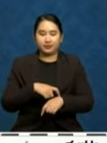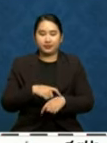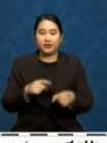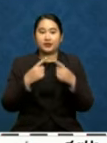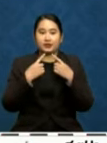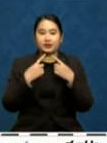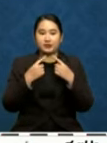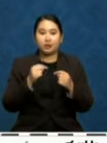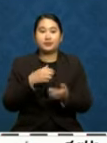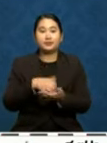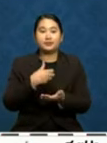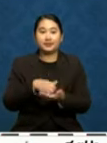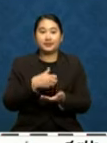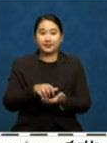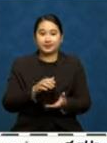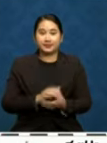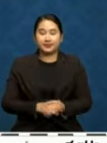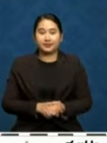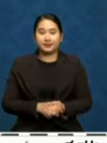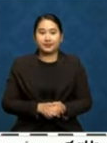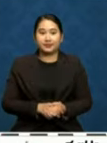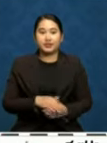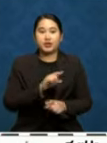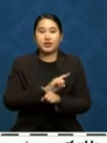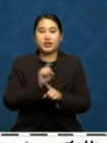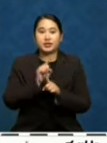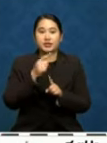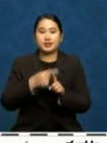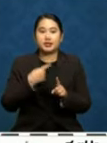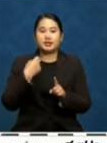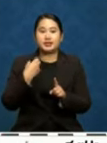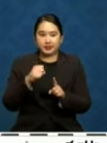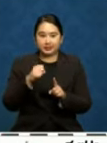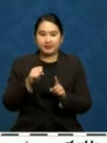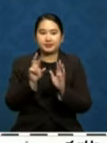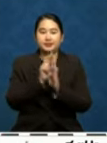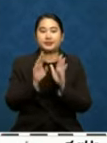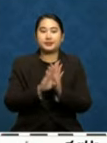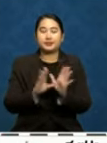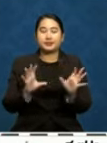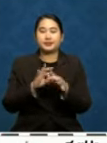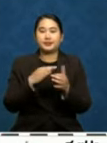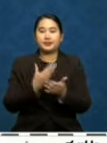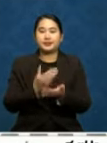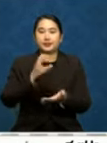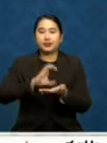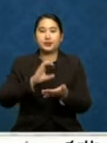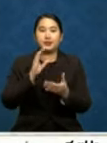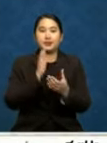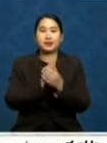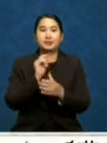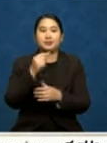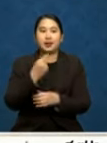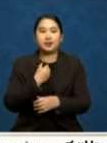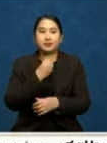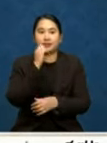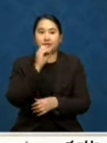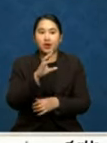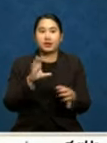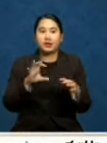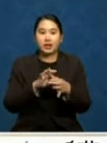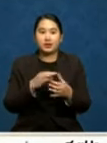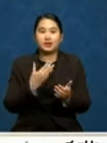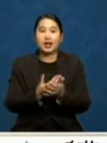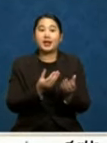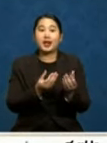การให้ข้อมูลหน่อยนะครับในวันที่1ตุลาคมก็จะไประเบียบเกี่ยวกับกองทุนฉบับใหม่นะครับกำหนดการเลี้ยงการ